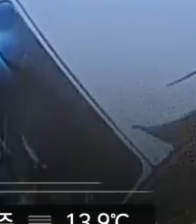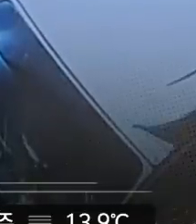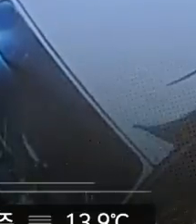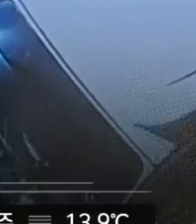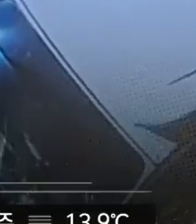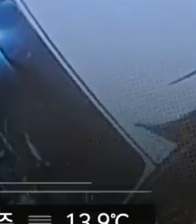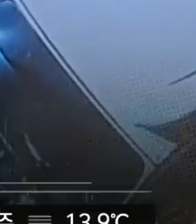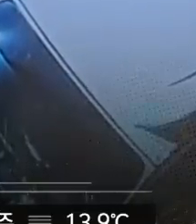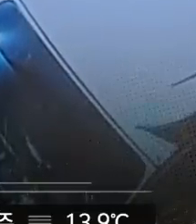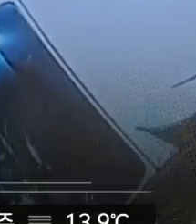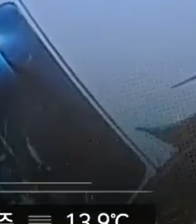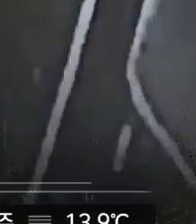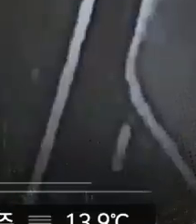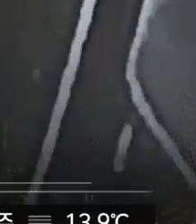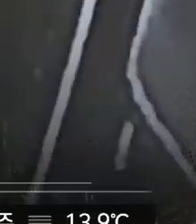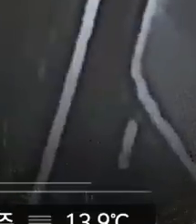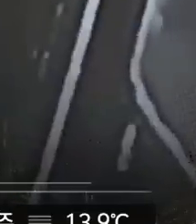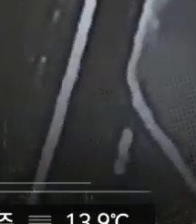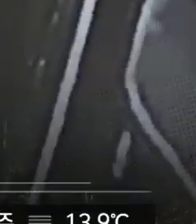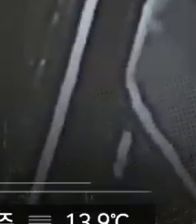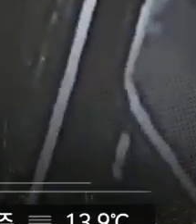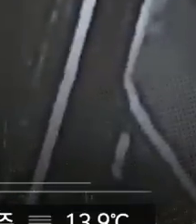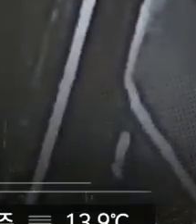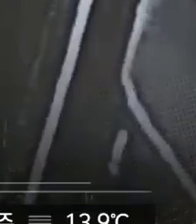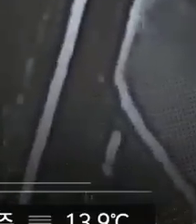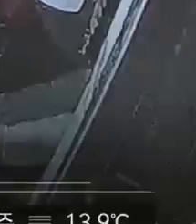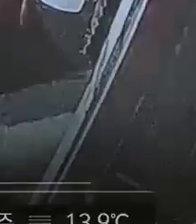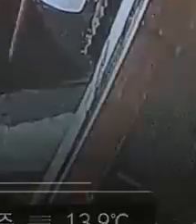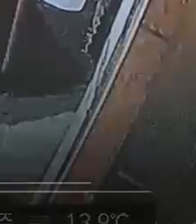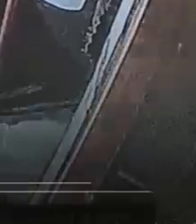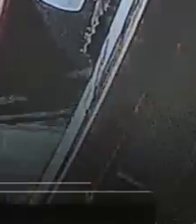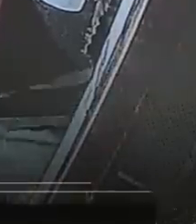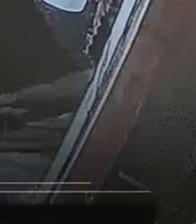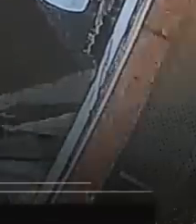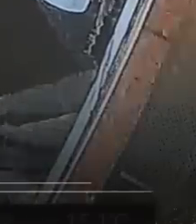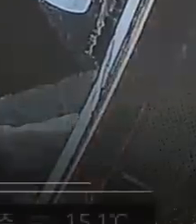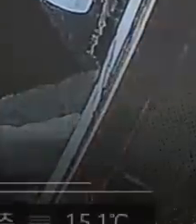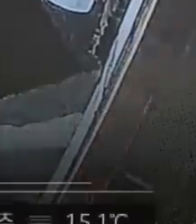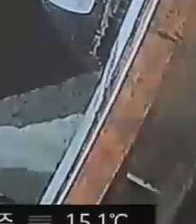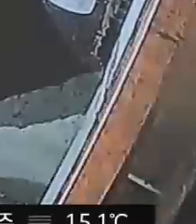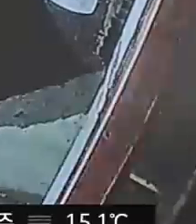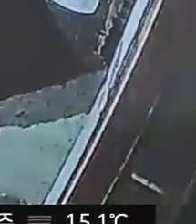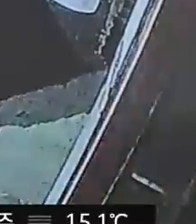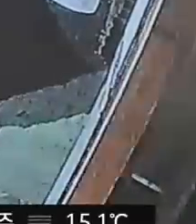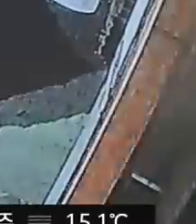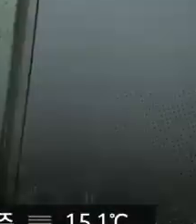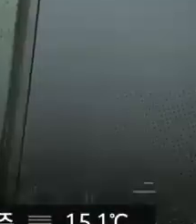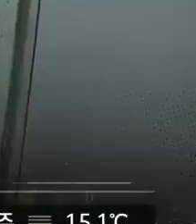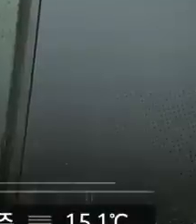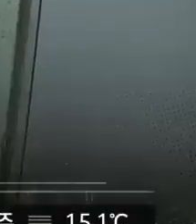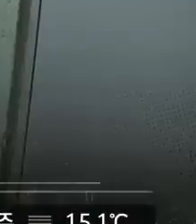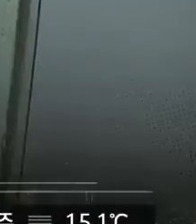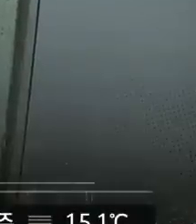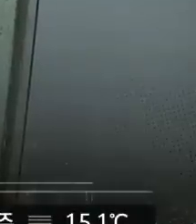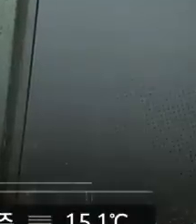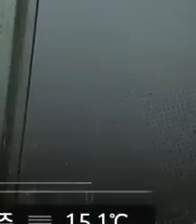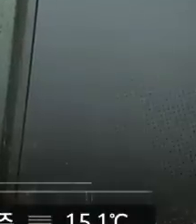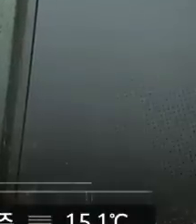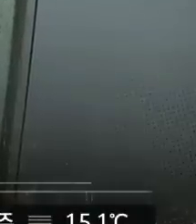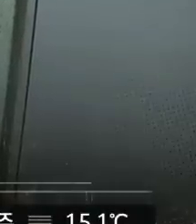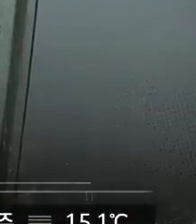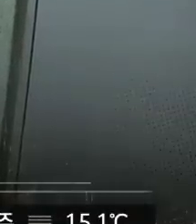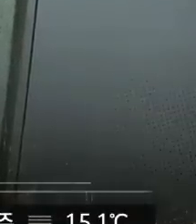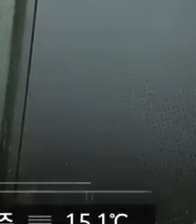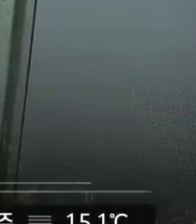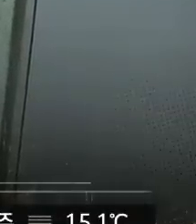40대 딸이 어머니 백골 시신을 집안에 2년 넘게 방치한 혐의를 받고 있습니다. 딸은 사망 신고를 하지 않은